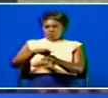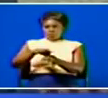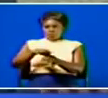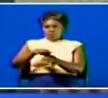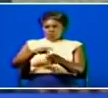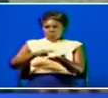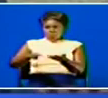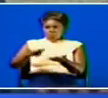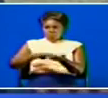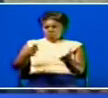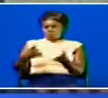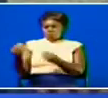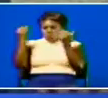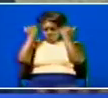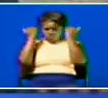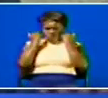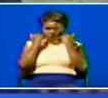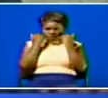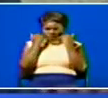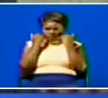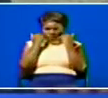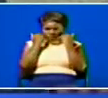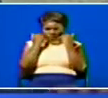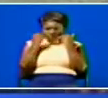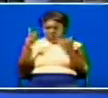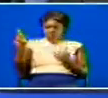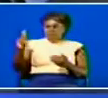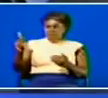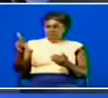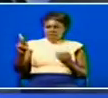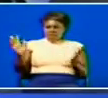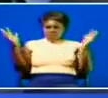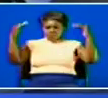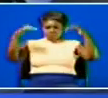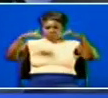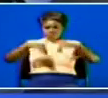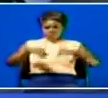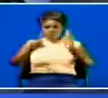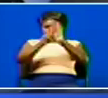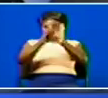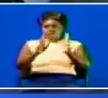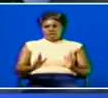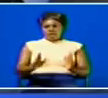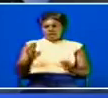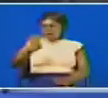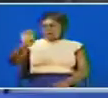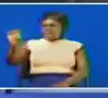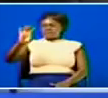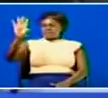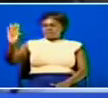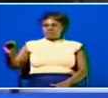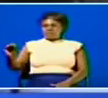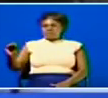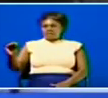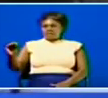to get to court. Ndiyo matamshi yake Johann Kriegler kwenye hafla iliyowaleta pamoja mawakili kutoka kanda ya Afrika Mashariki.